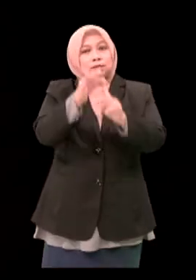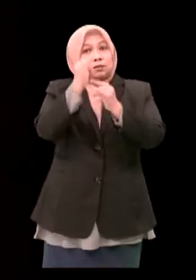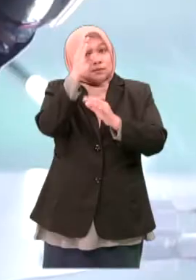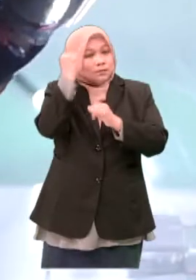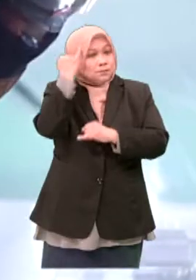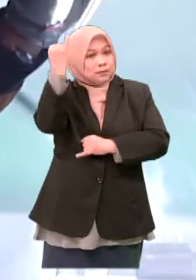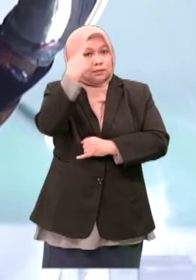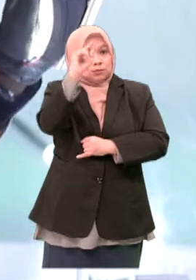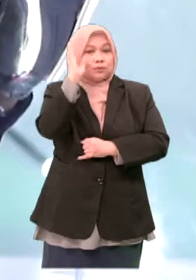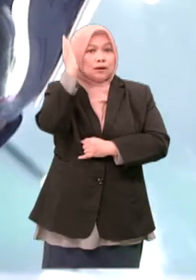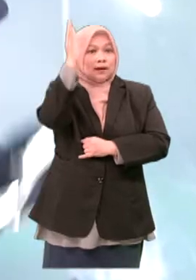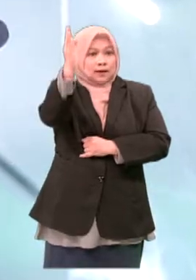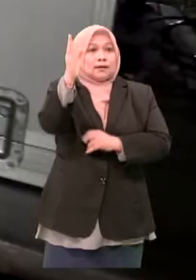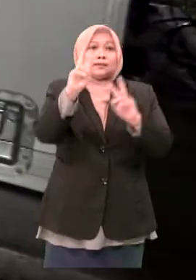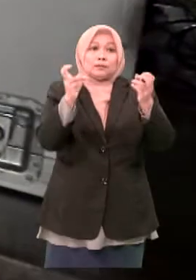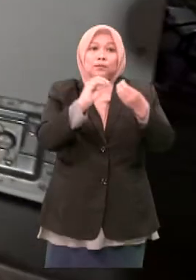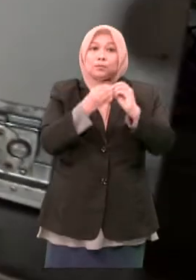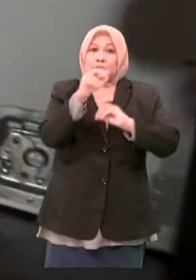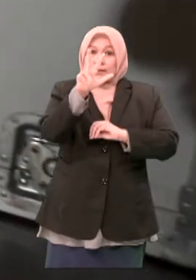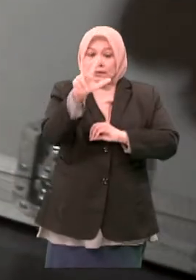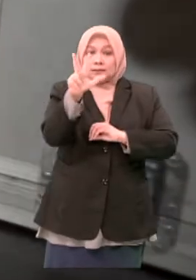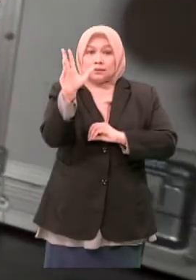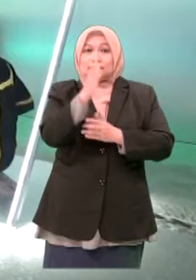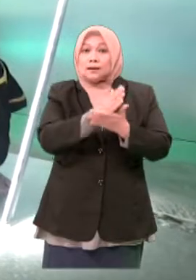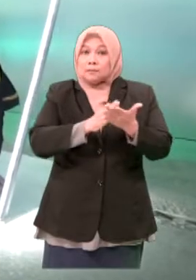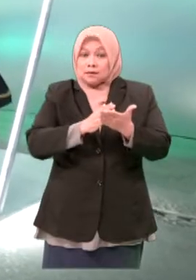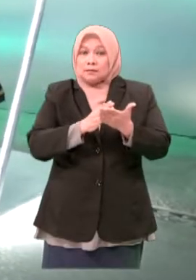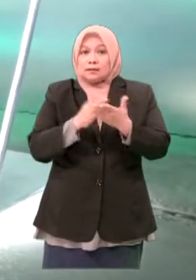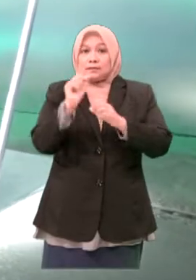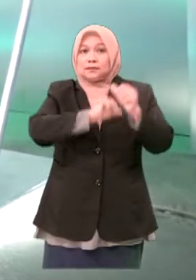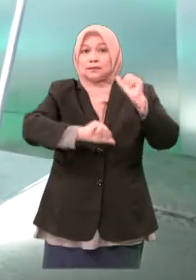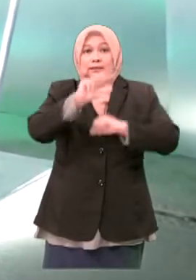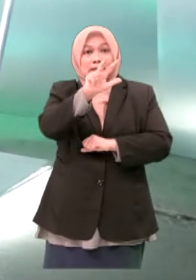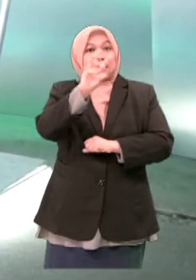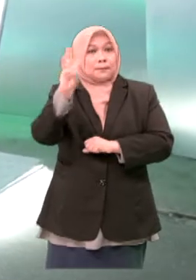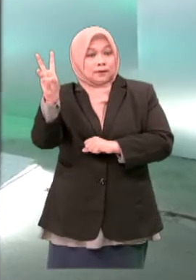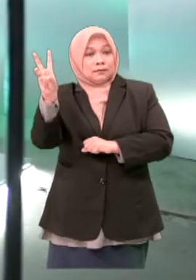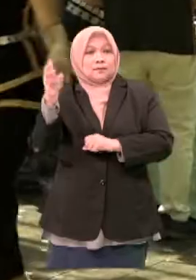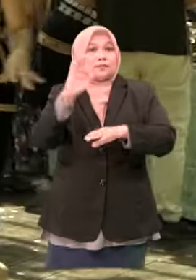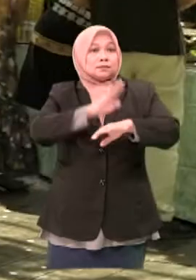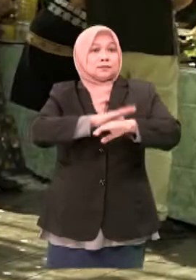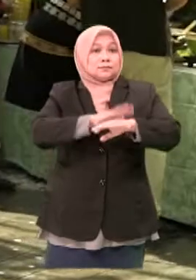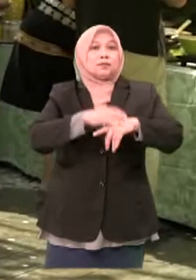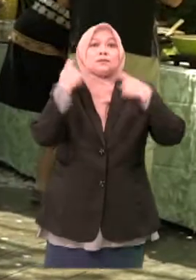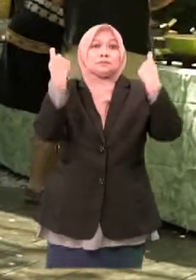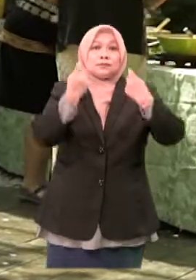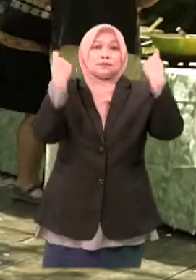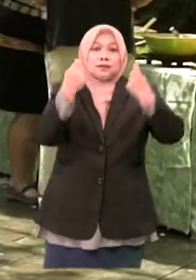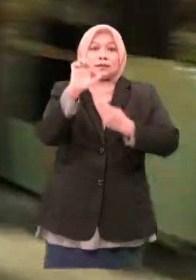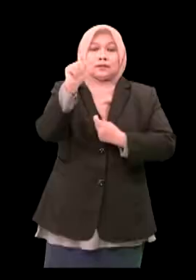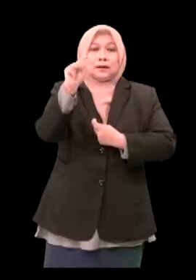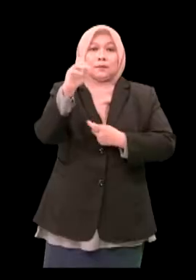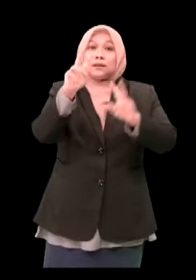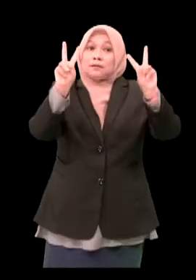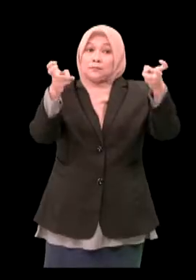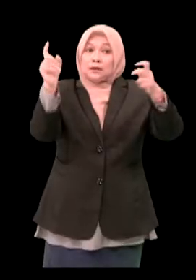inspirasi untuk episod ketiga drama bersiri Petronas 366 sempena Pesta Keamatan